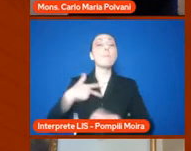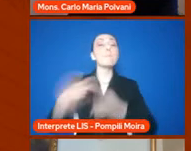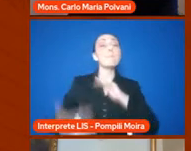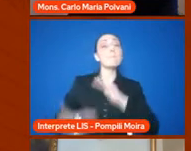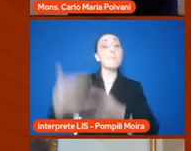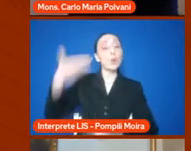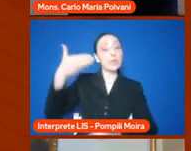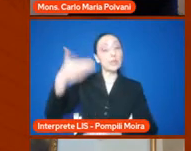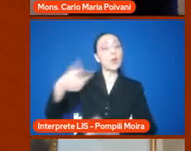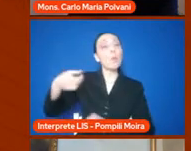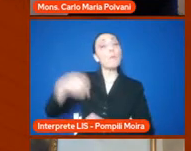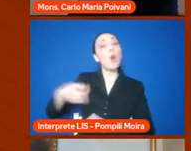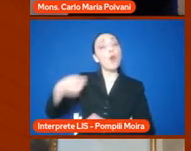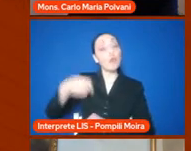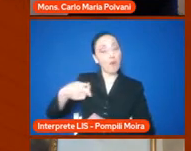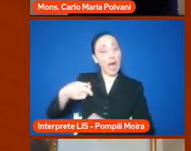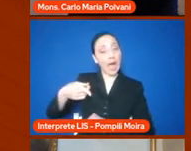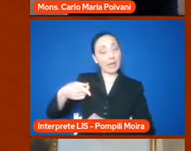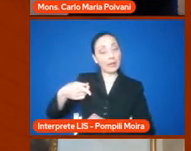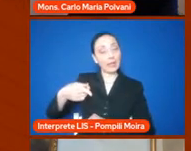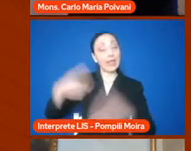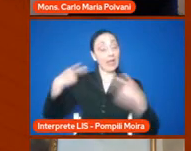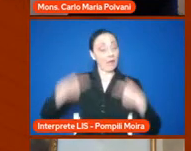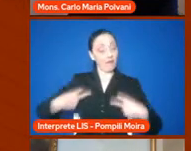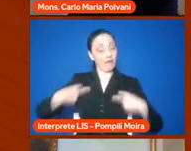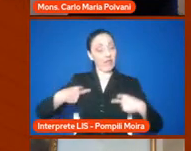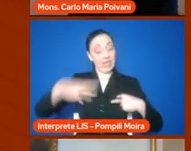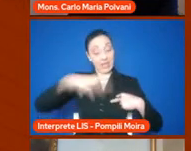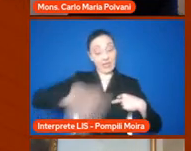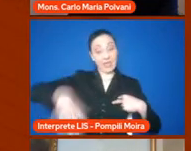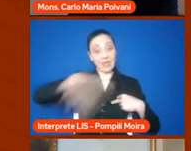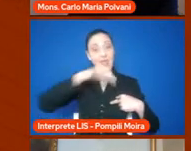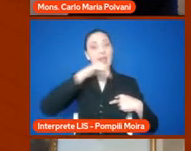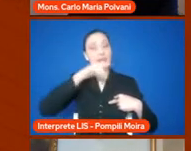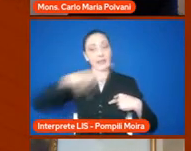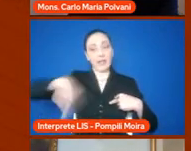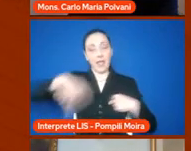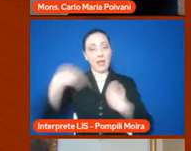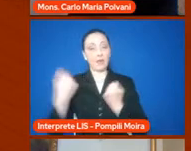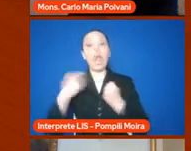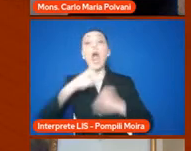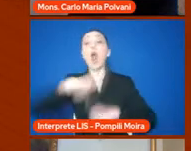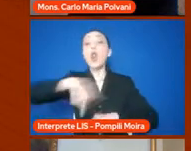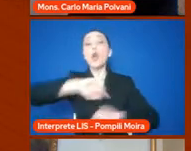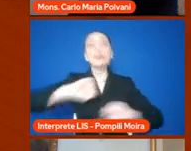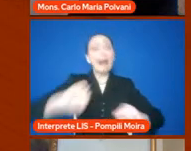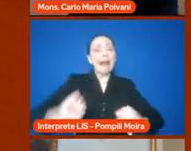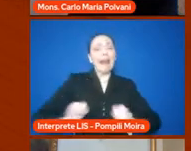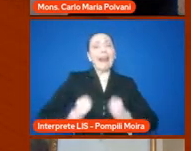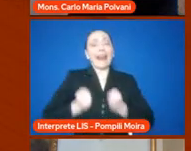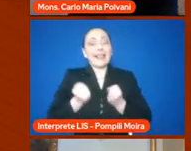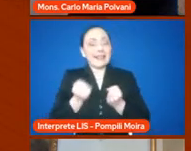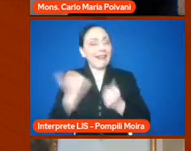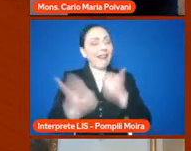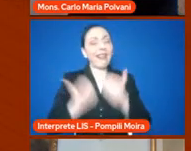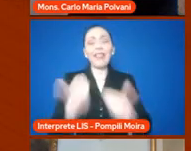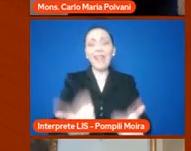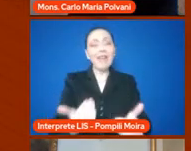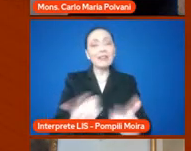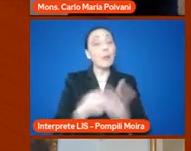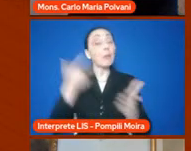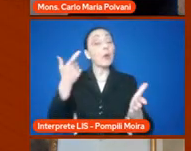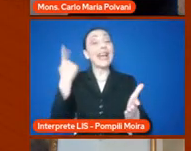nostra vita umana, la nostra resilienza sarà possibile solo se saremo tutti uniti, aumenterà